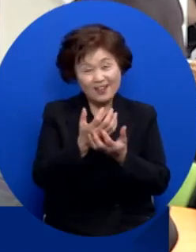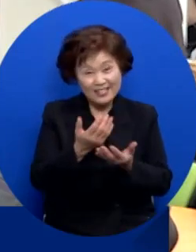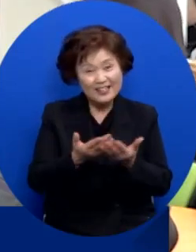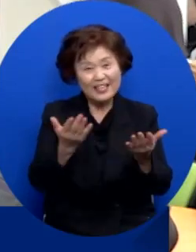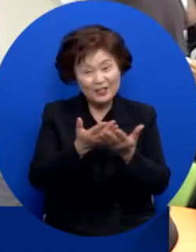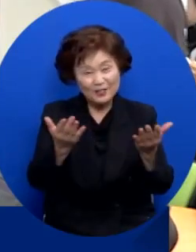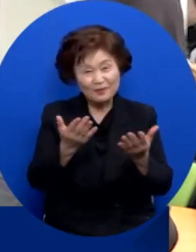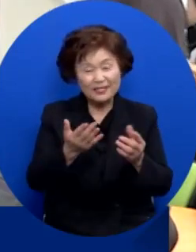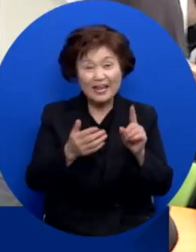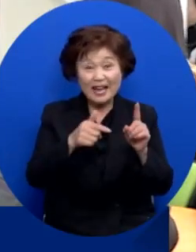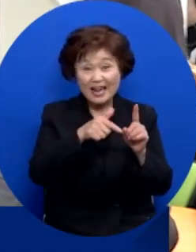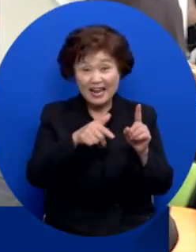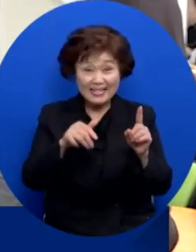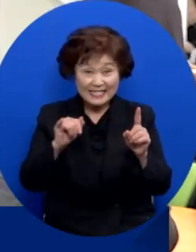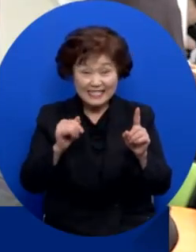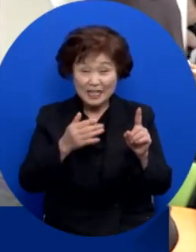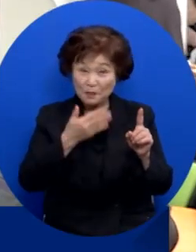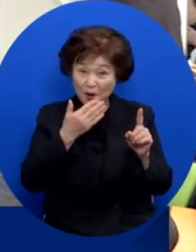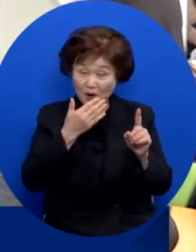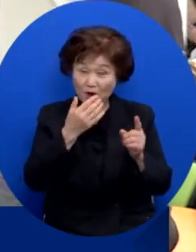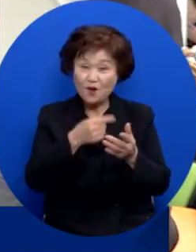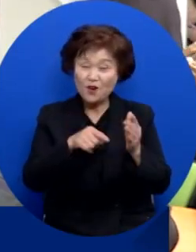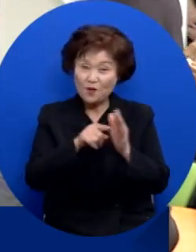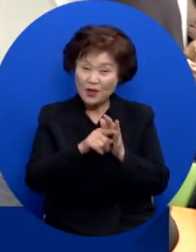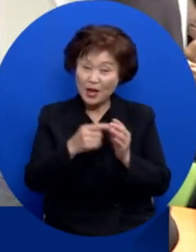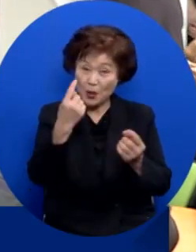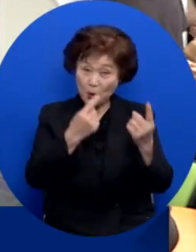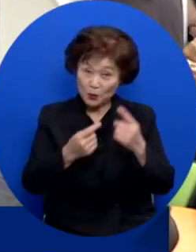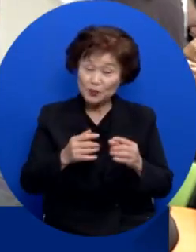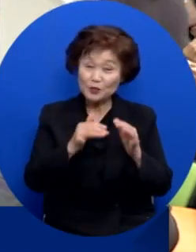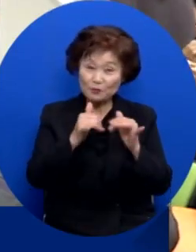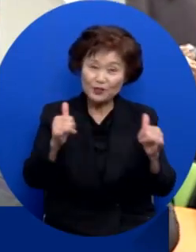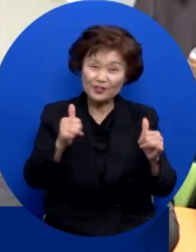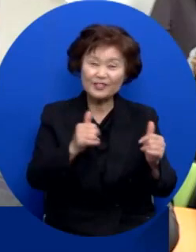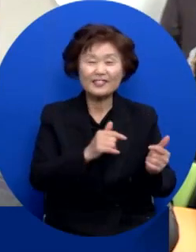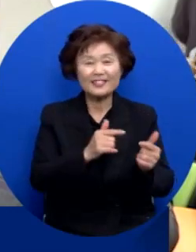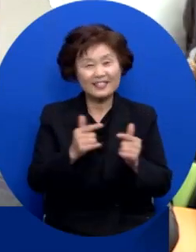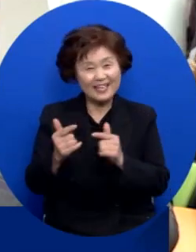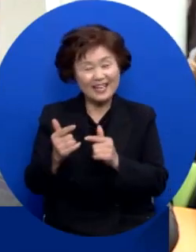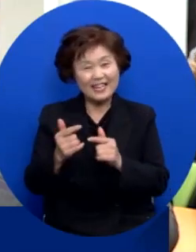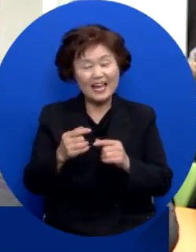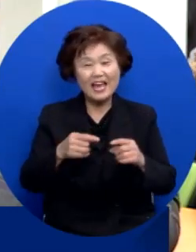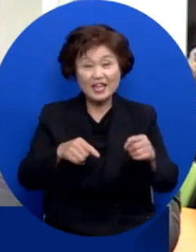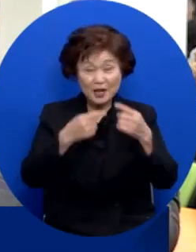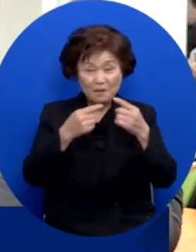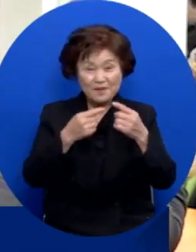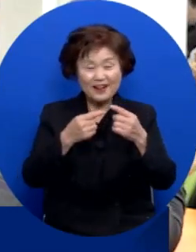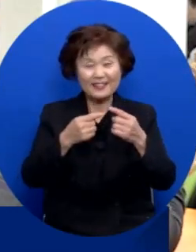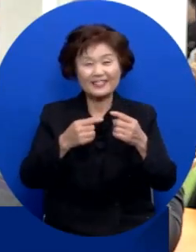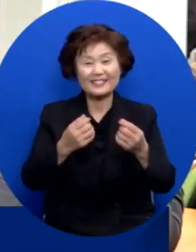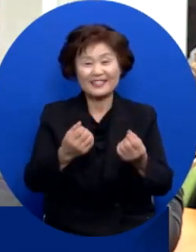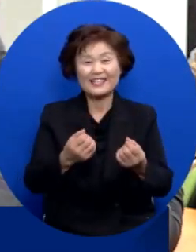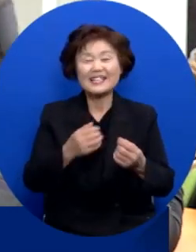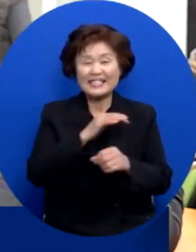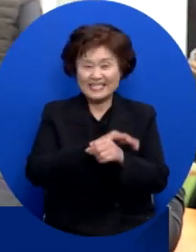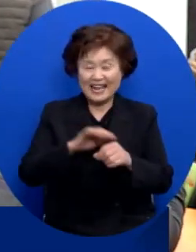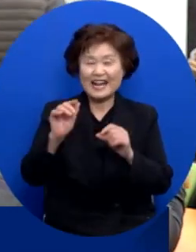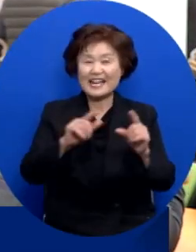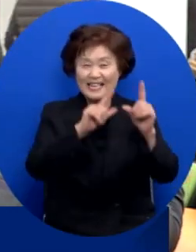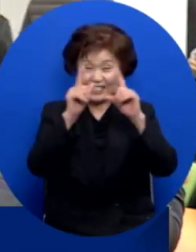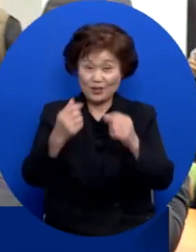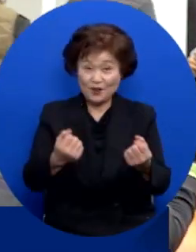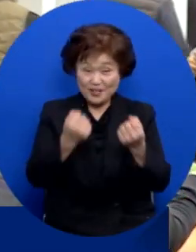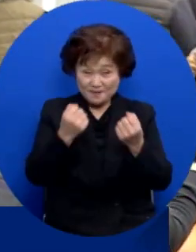식사를 위해서 이렇게 나오시는데 또 떡국 먹고 또설 명절 잘 세시고 힘내시라고 저희가